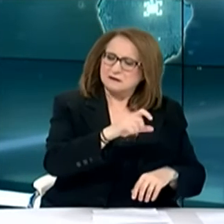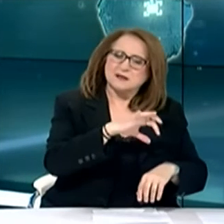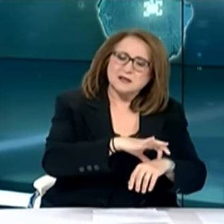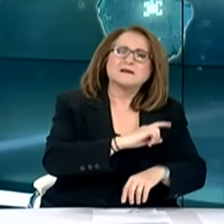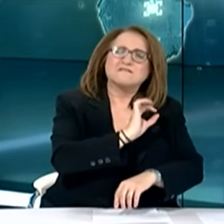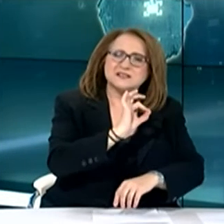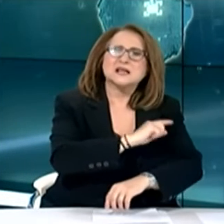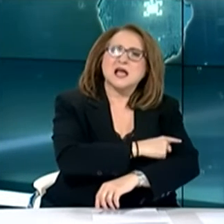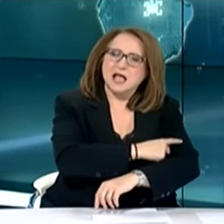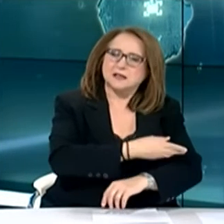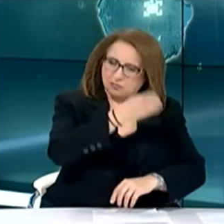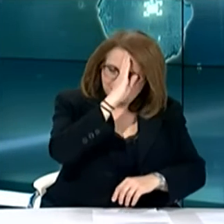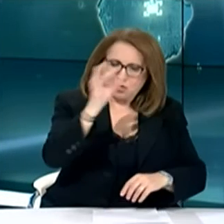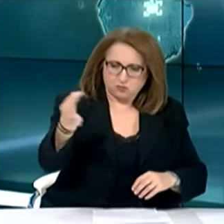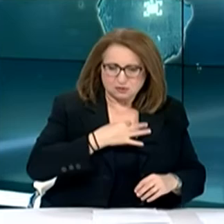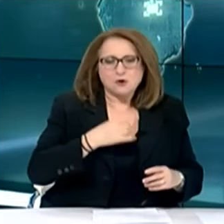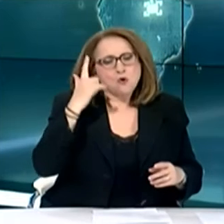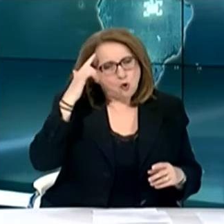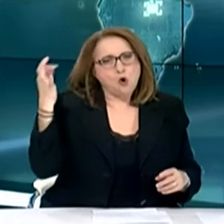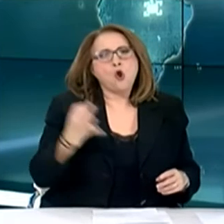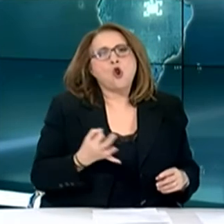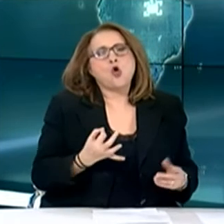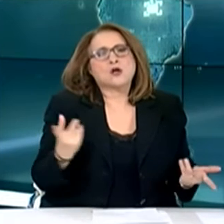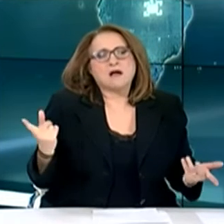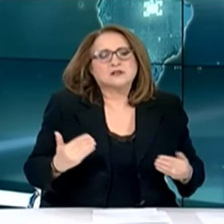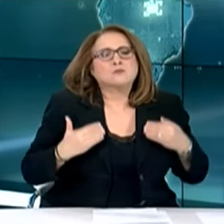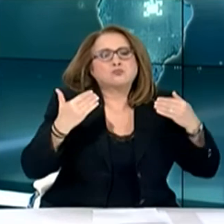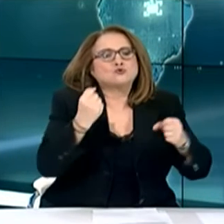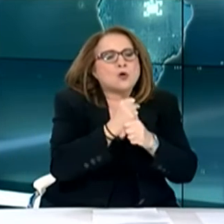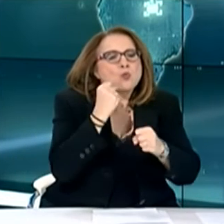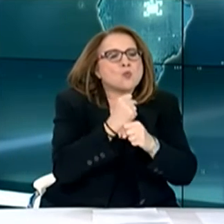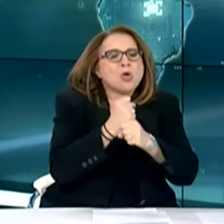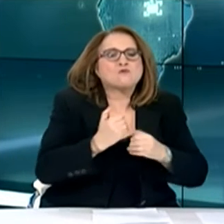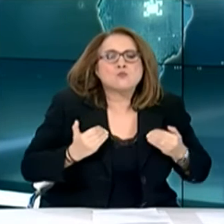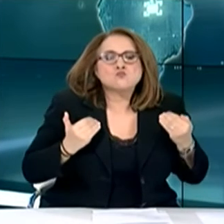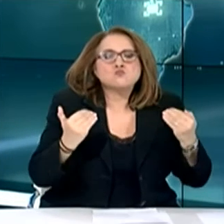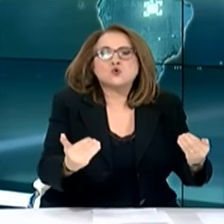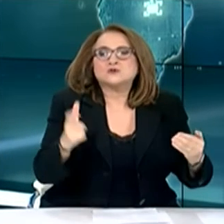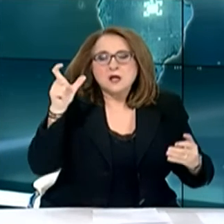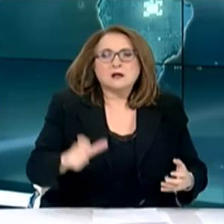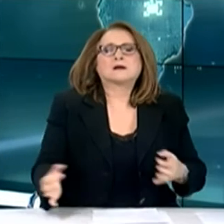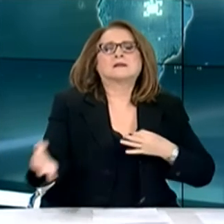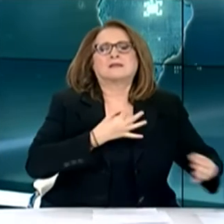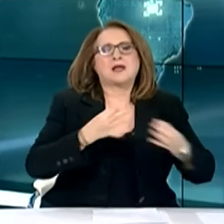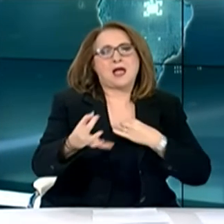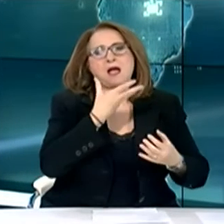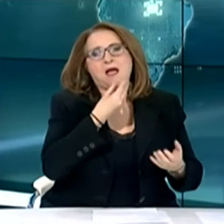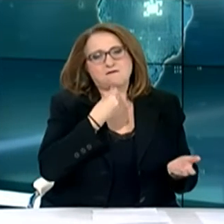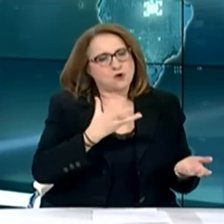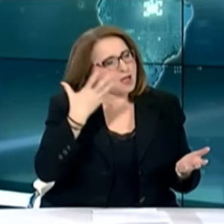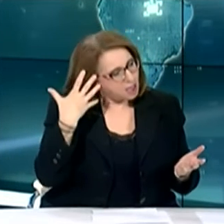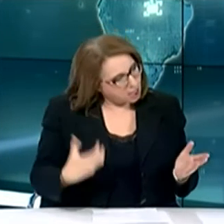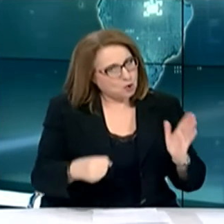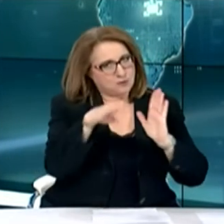και θα νοσήσουν και επαγγελματίες υγείας. Οι επαγγελματίες υγείας είναι στην προσωφυλακή. Υπάρχουν ειδικά κριτήρια προστασίας των επαγγελματιών υγείας